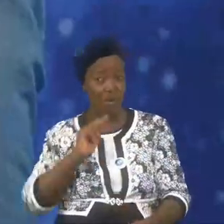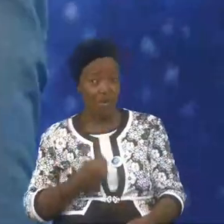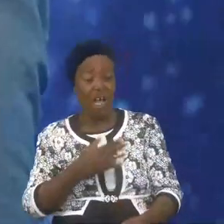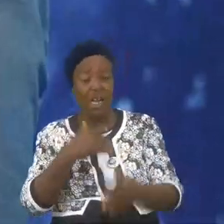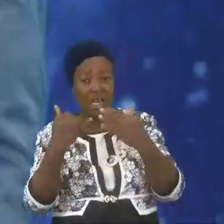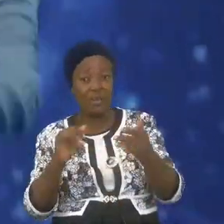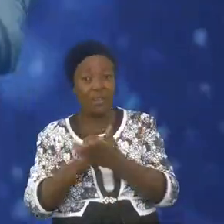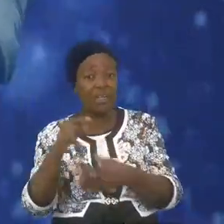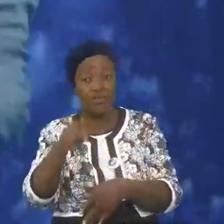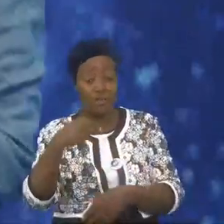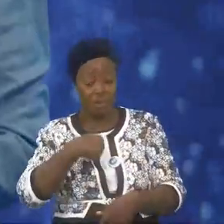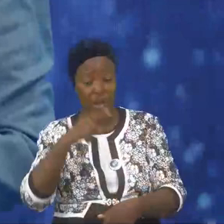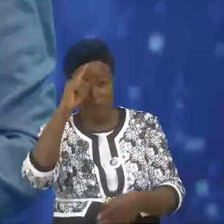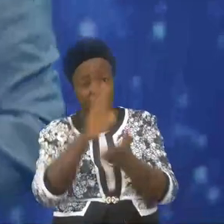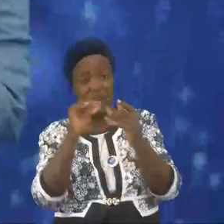Et vous croyez en lui.